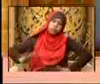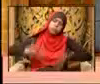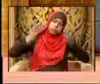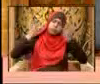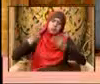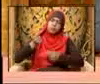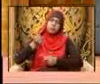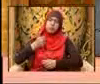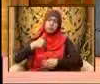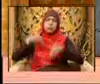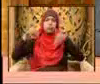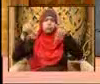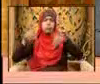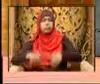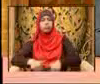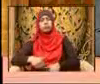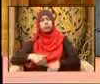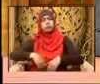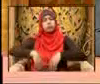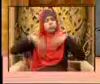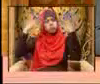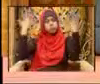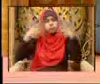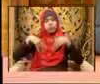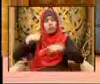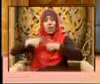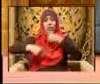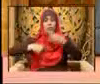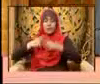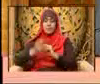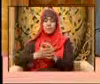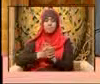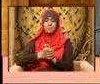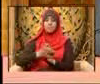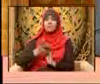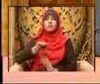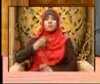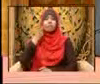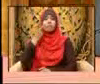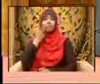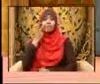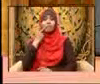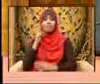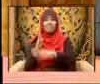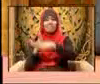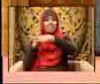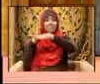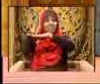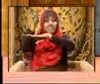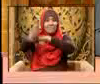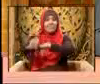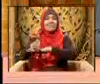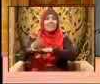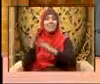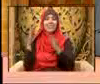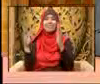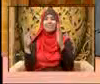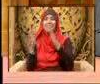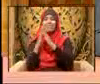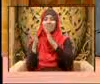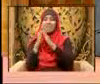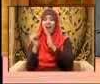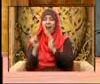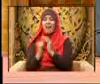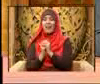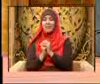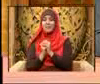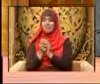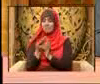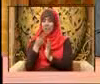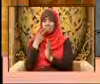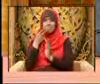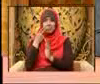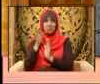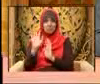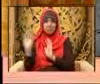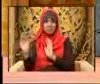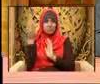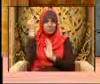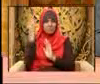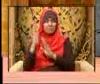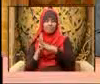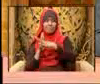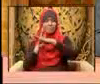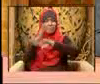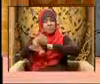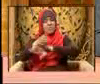والمالي والمادي الذي يعيشه. زاره في بيته أحد من الناس، مشالوا للدار وزاروا